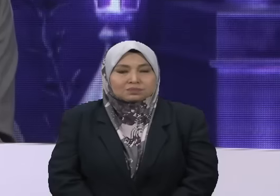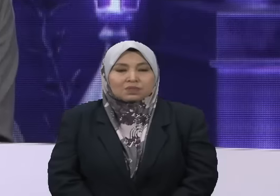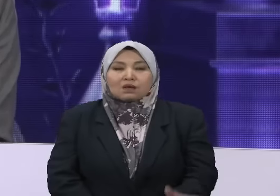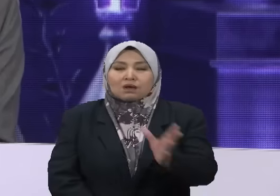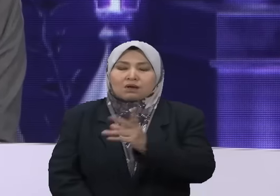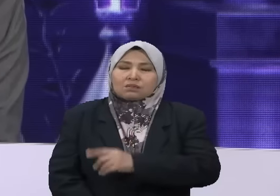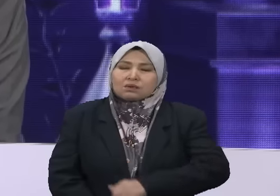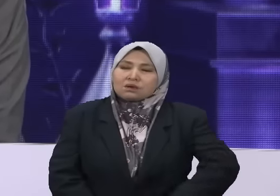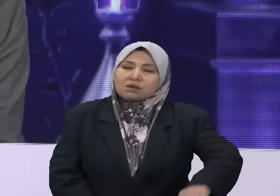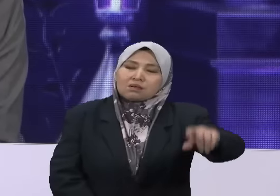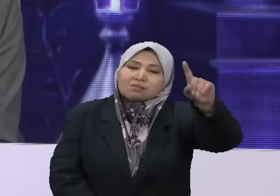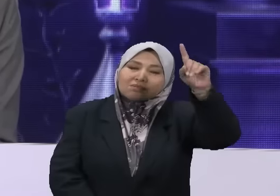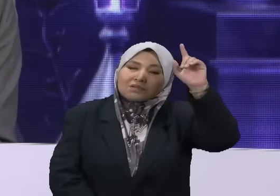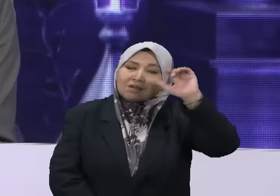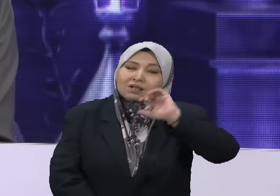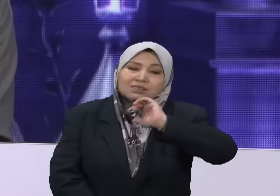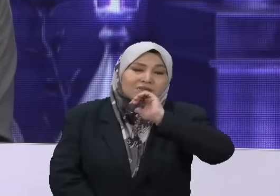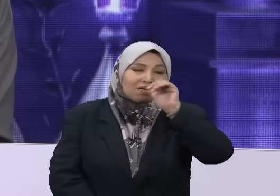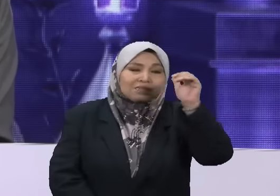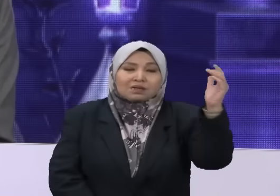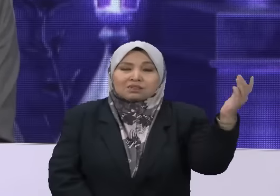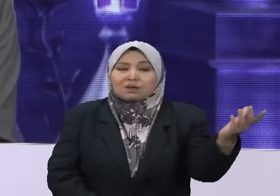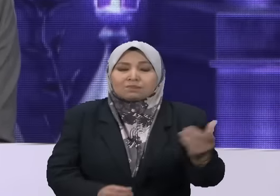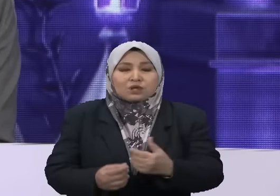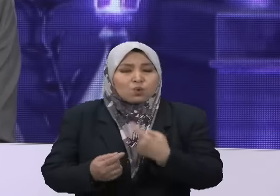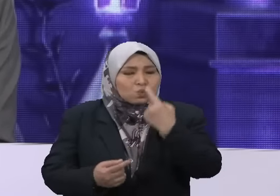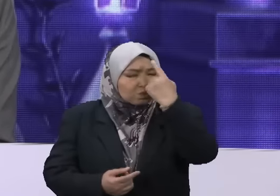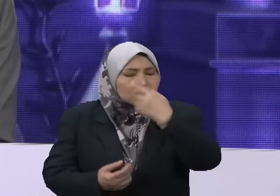وما وجدنا